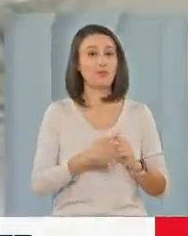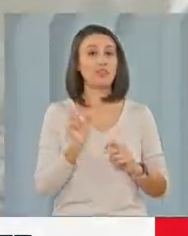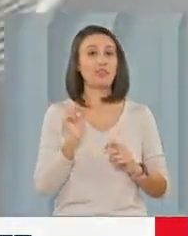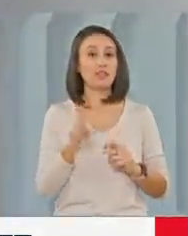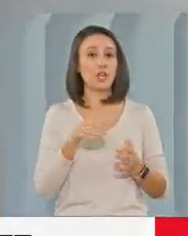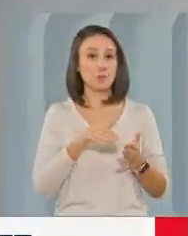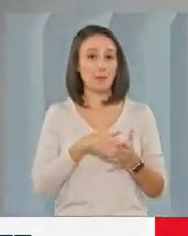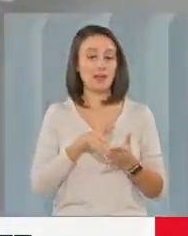13.000 RON